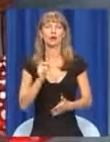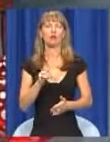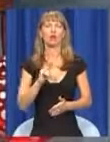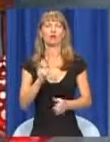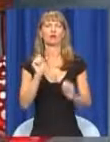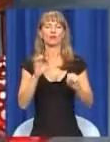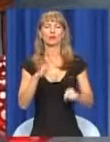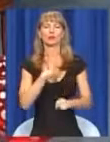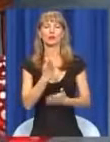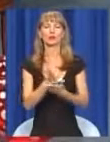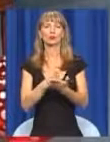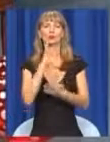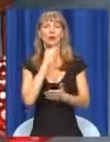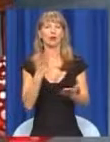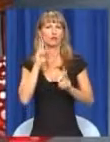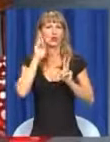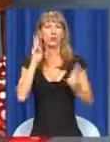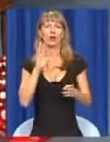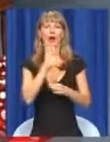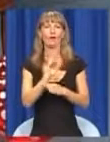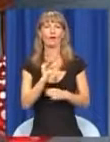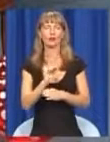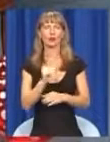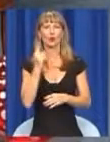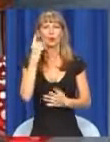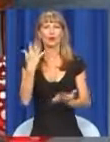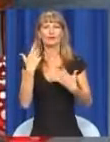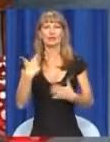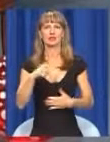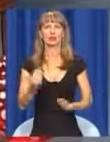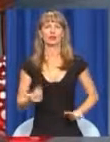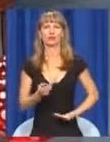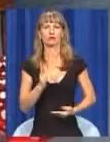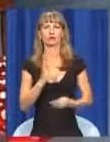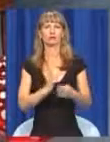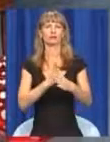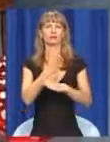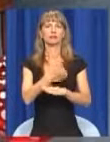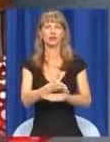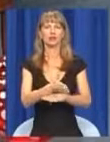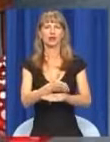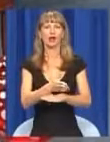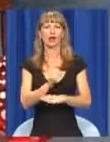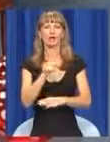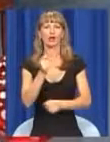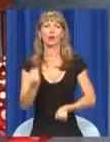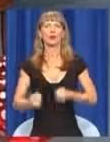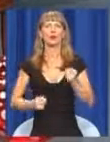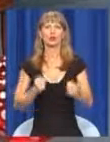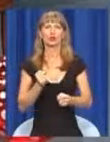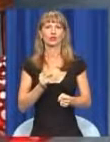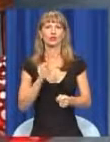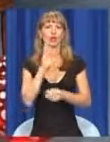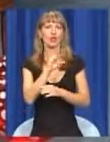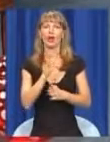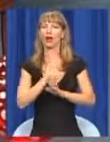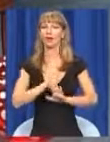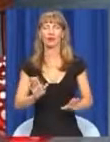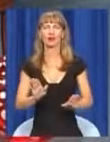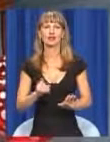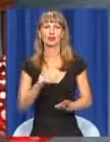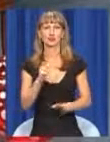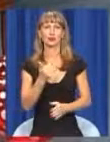бути службова собака, яка не вміє гавкати? От уяви собі, ти живеш, до тебе хтось заходить в гості, а вона біжить до нього і не гавкає. Так.